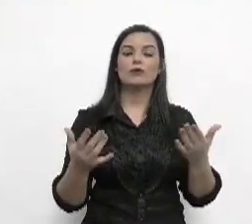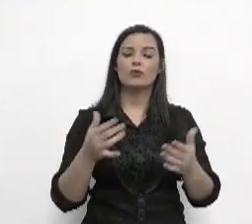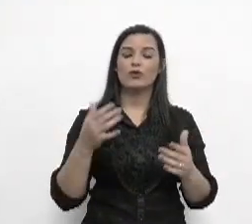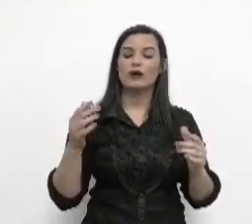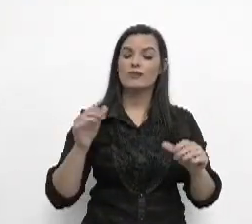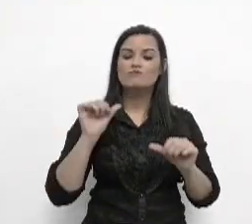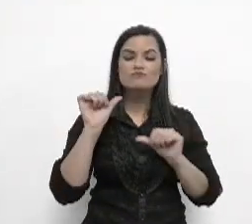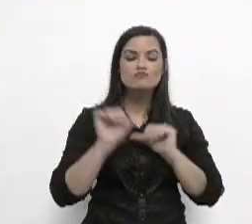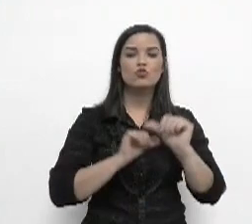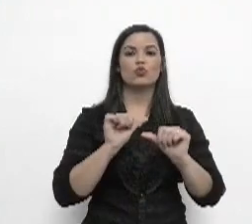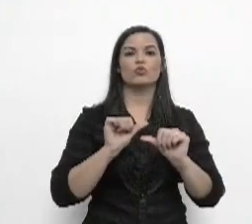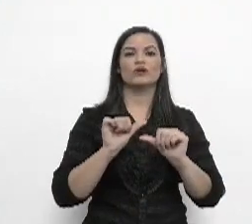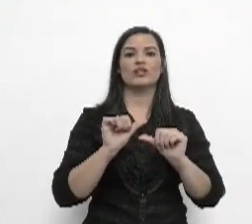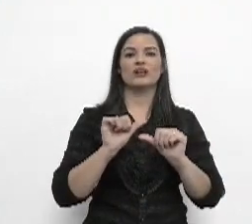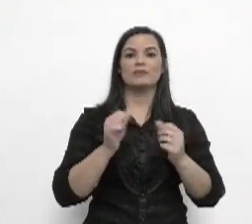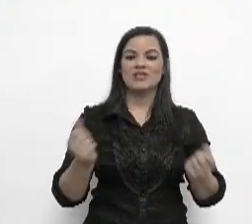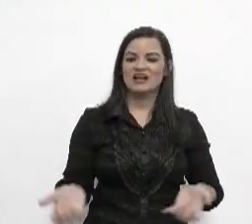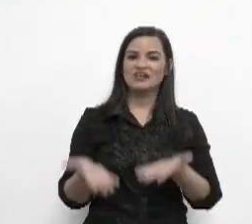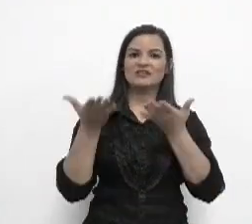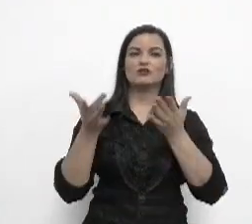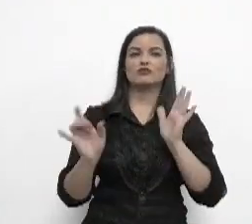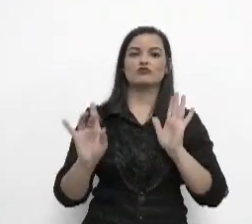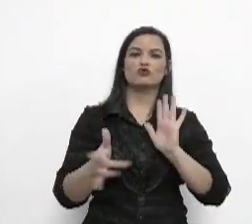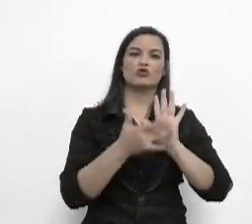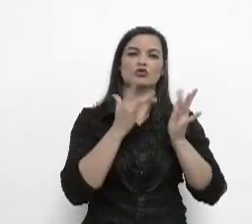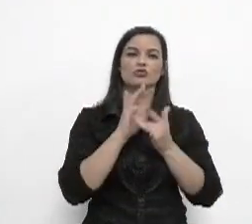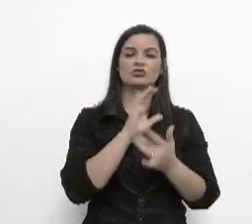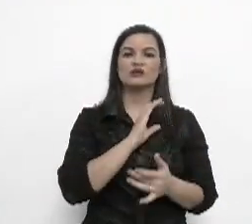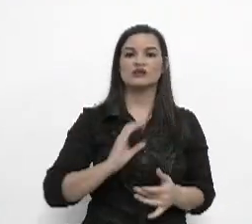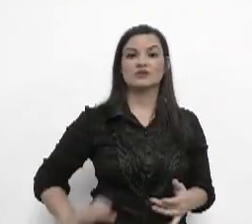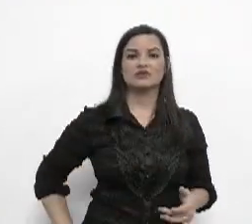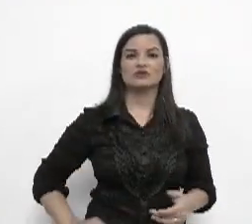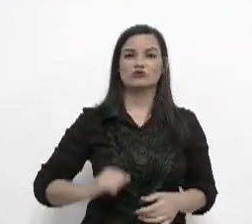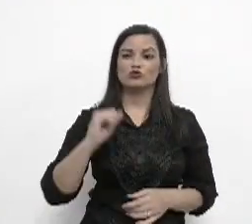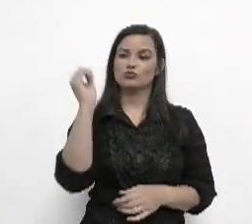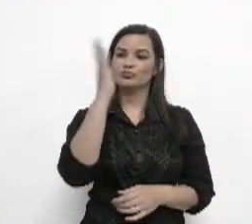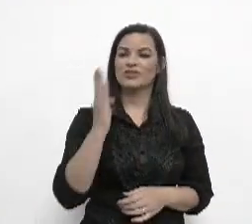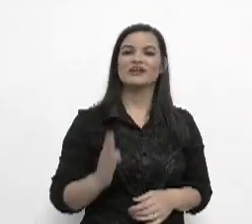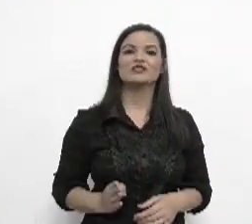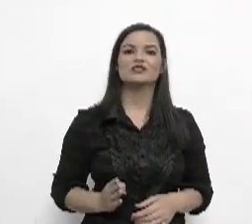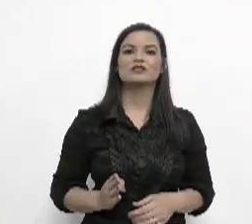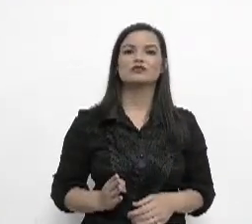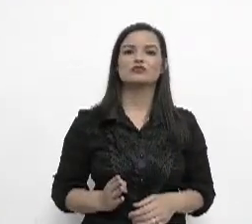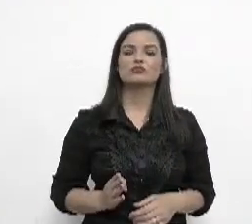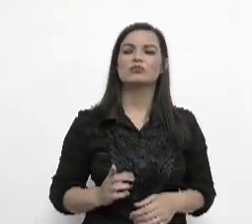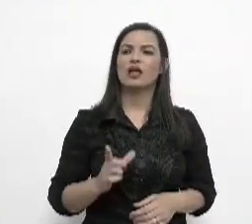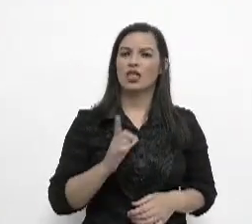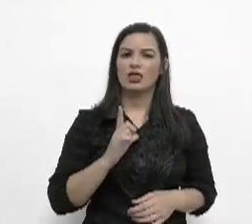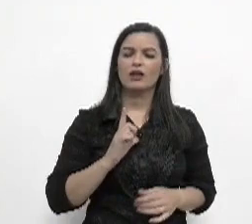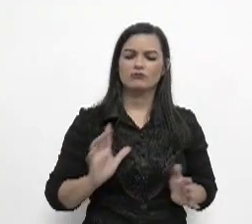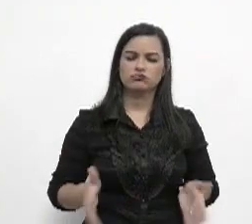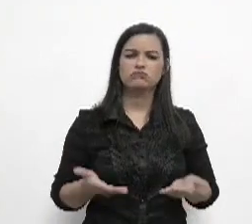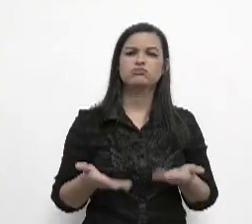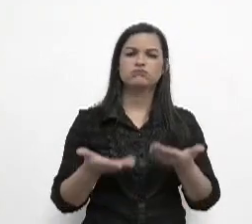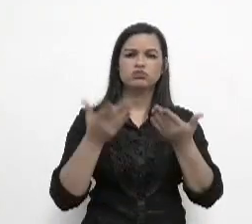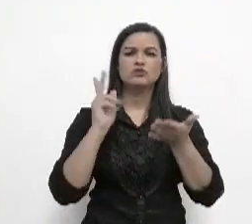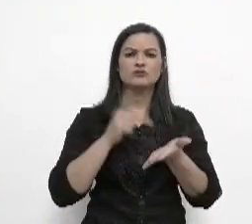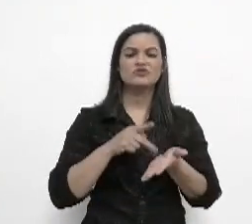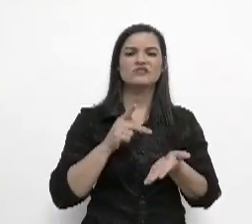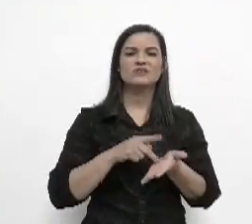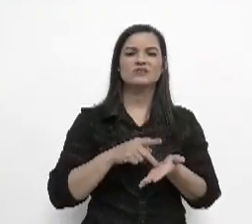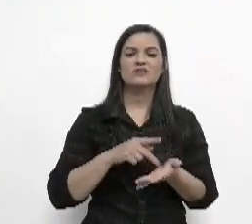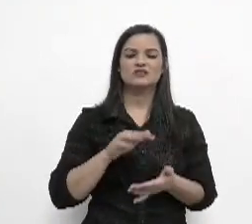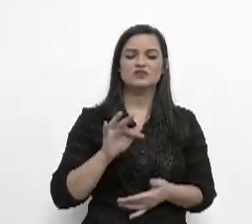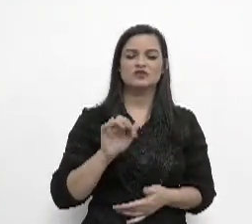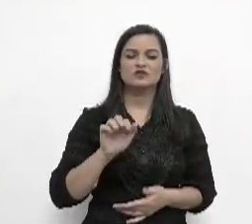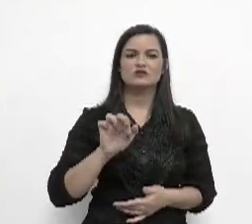aqui. 브라질 나라는 열정의 나라인 것을 믿습니다. Brasil é um país super fervoroso, eu vejo. 여러분의 그 열정이